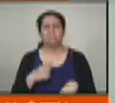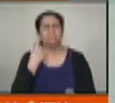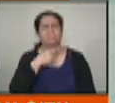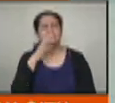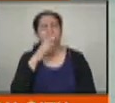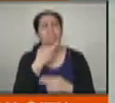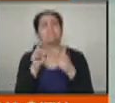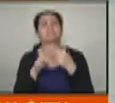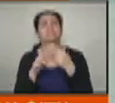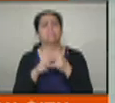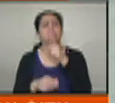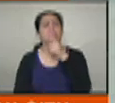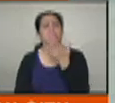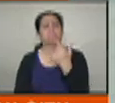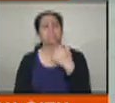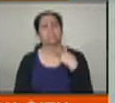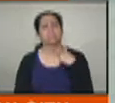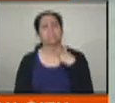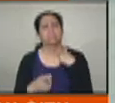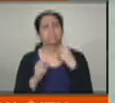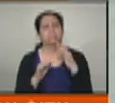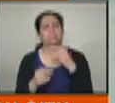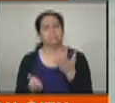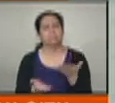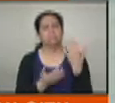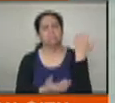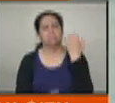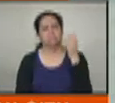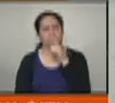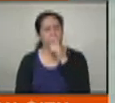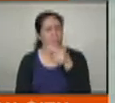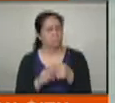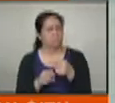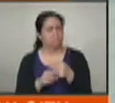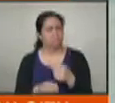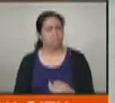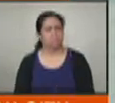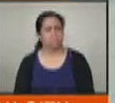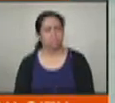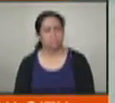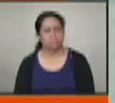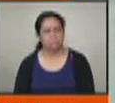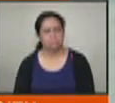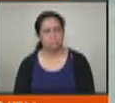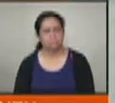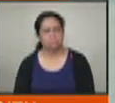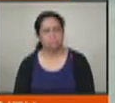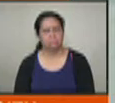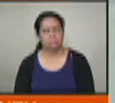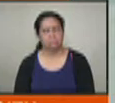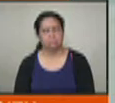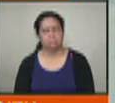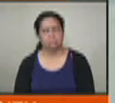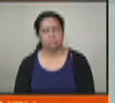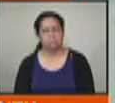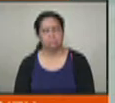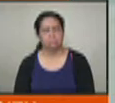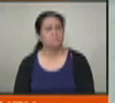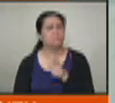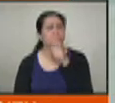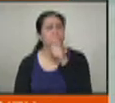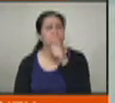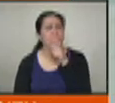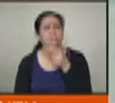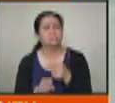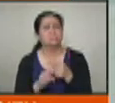po doon sa rescue nagsabing maipit ka kapag dinala mo sa emergency ang isang sugatan na na biktima? Kasi dadalhin ko na sabi nga wag. Sino nga po